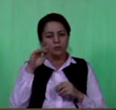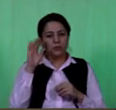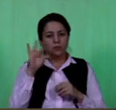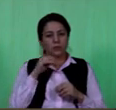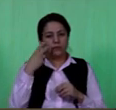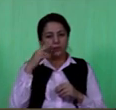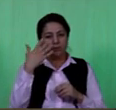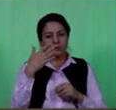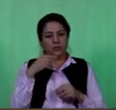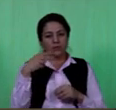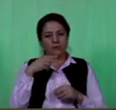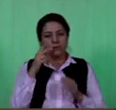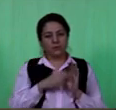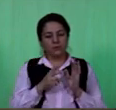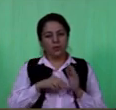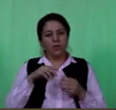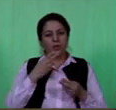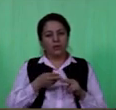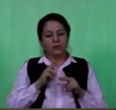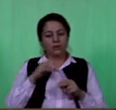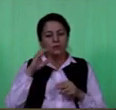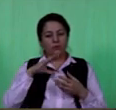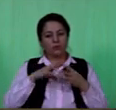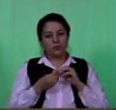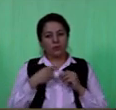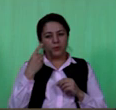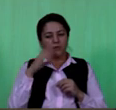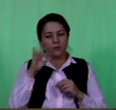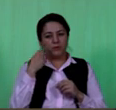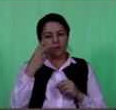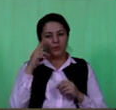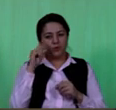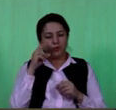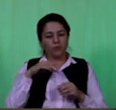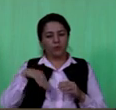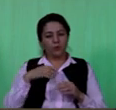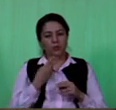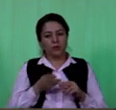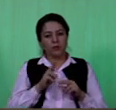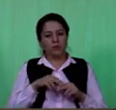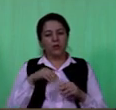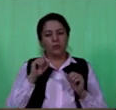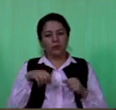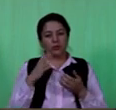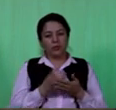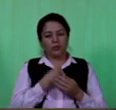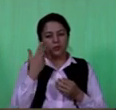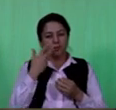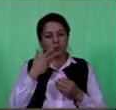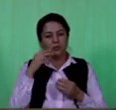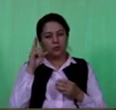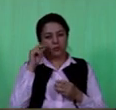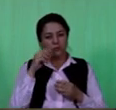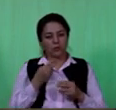равна 80 это сумма 1 и 2 числа после этого мы можем найти третье число для